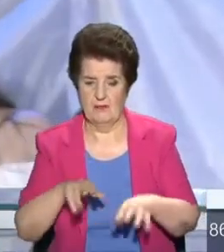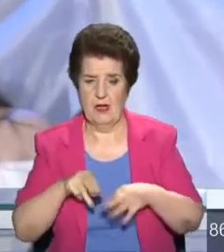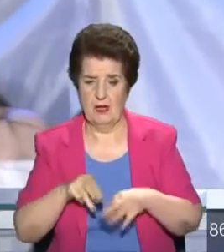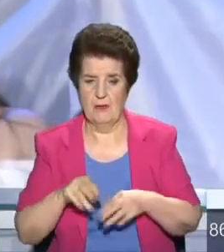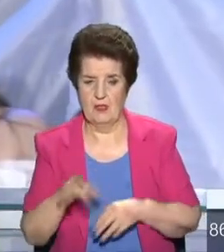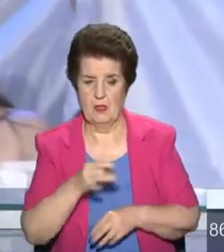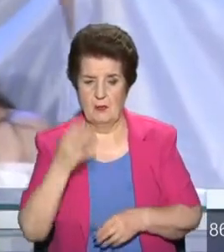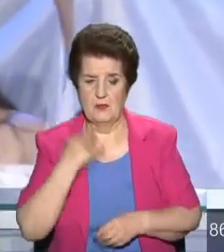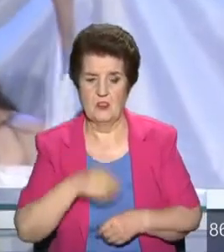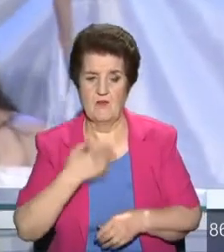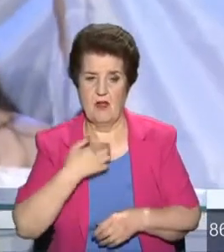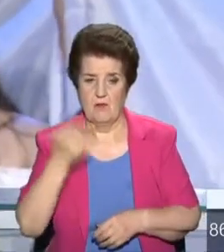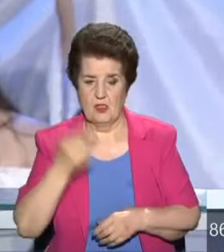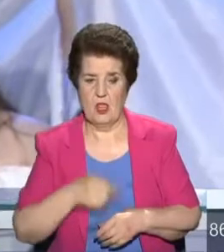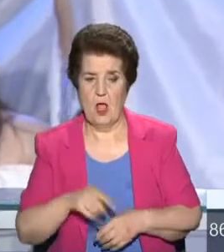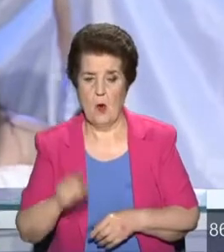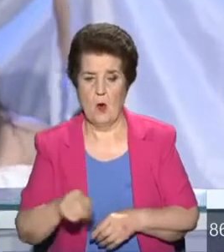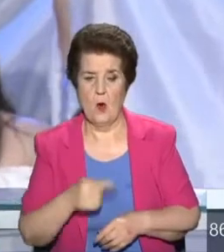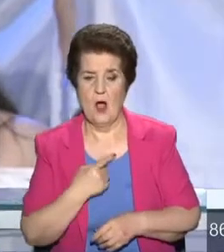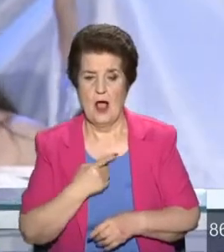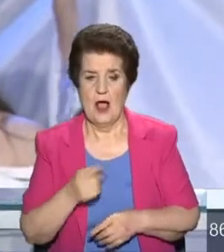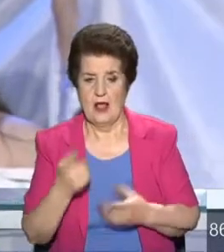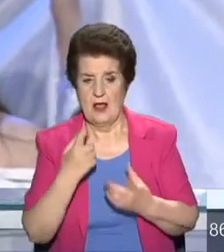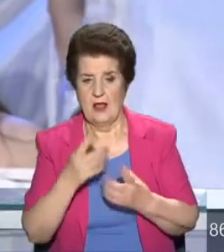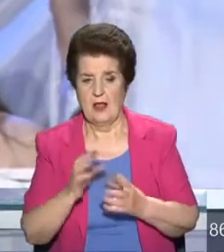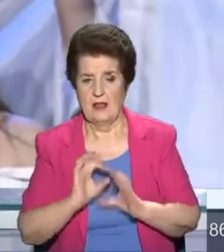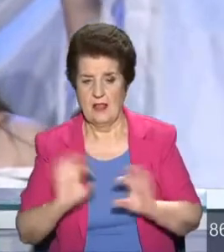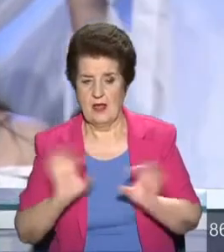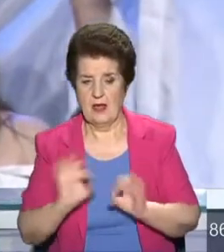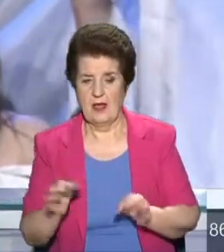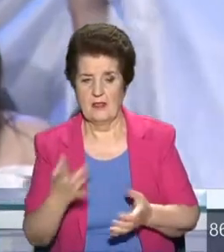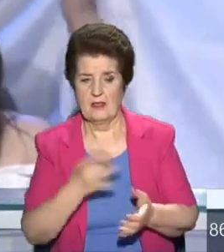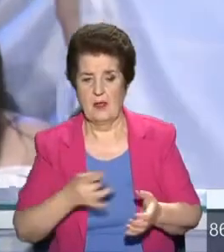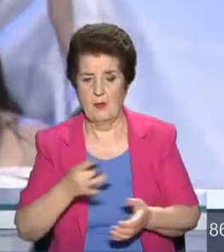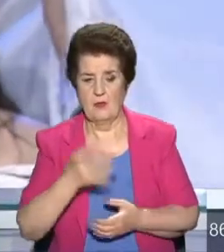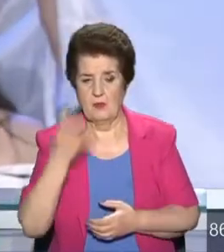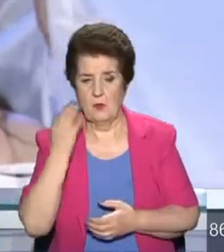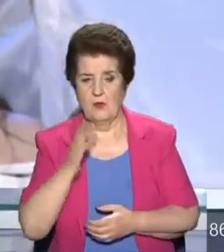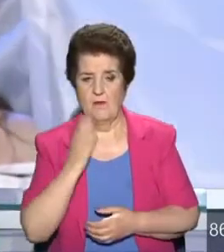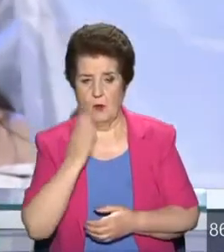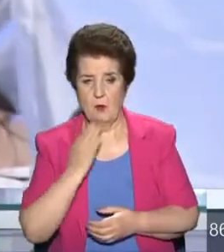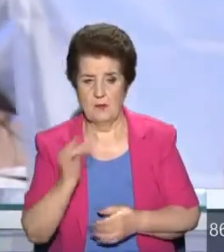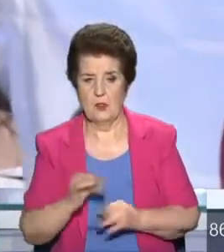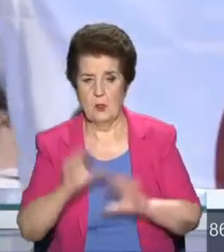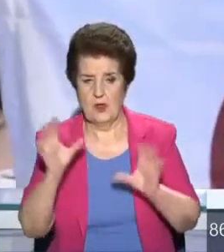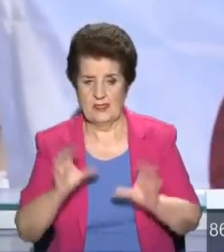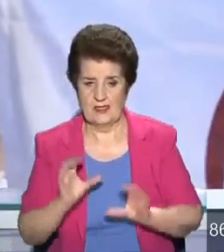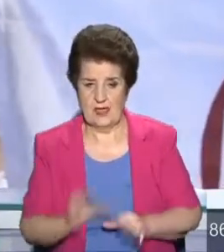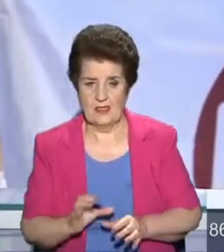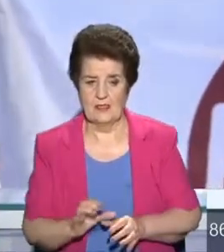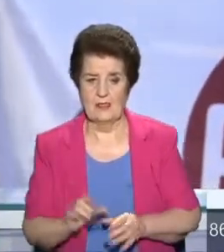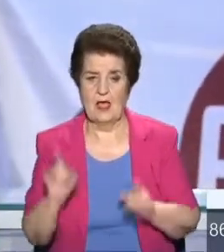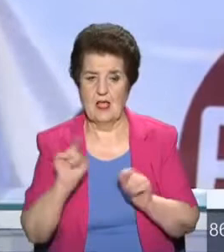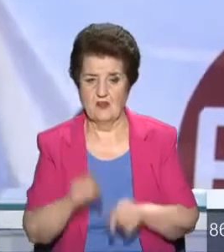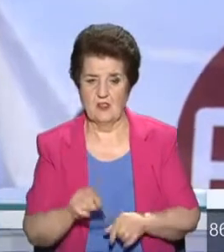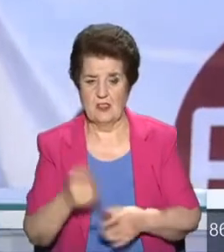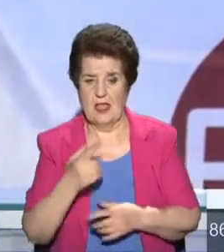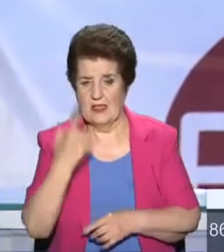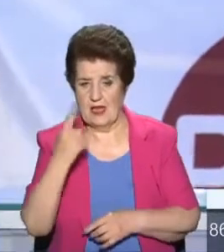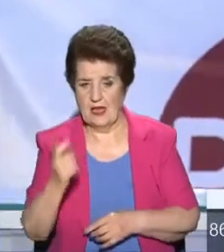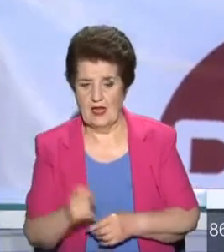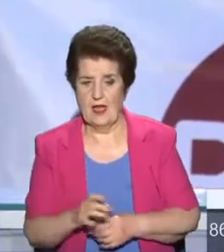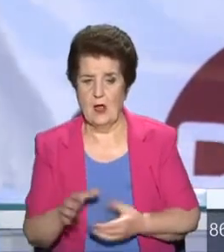va vota o declarație juridică politică de Unirea Republicii Moldova cu România și o legislația aferentă acestei declarații